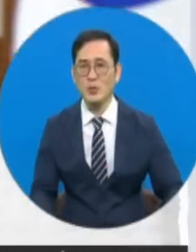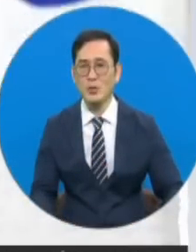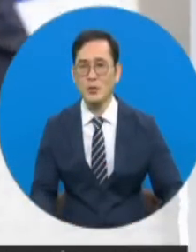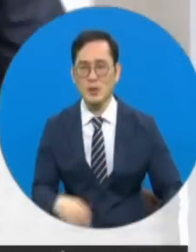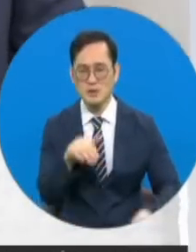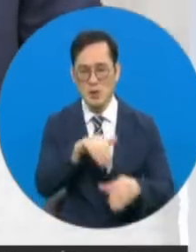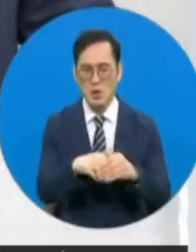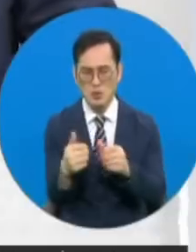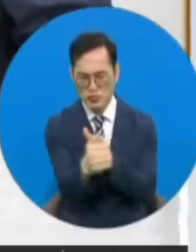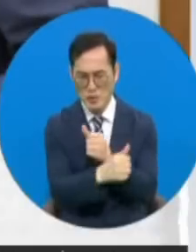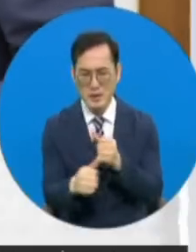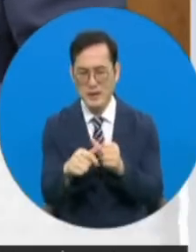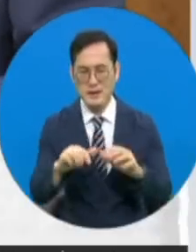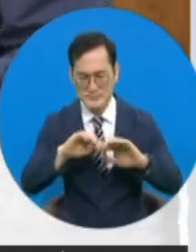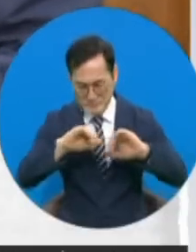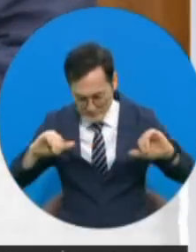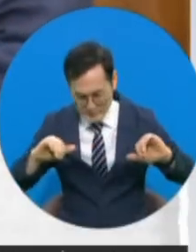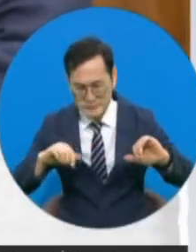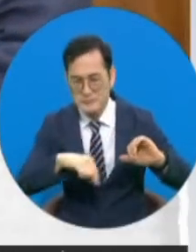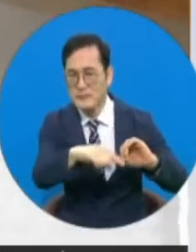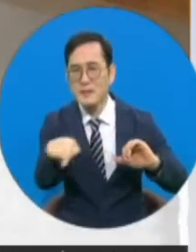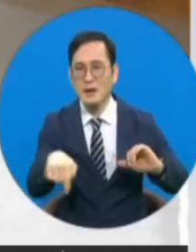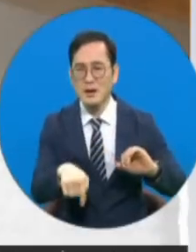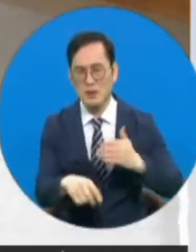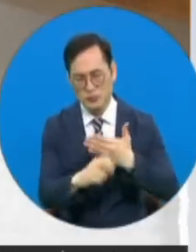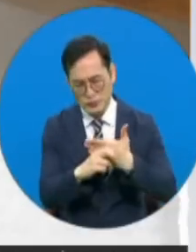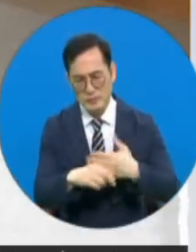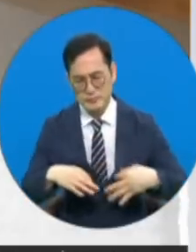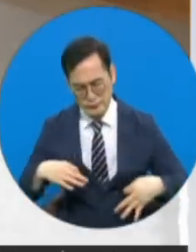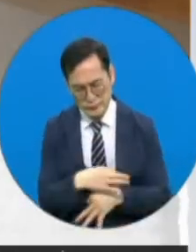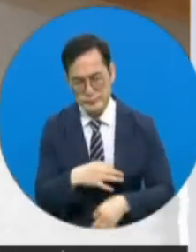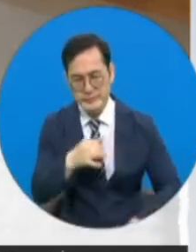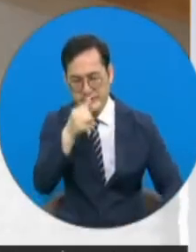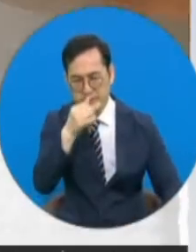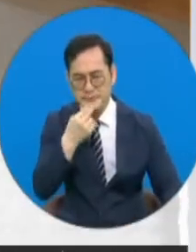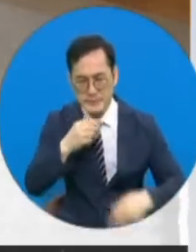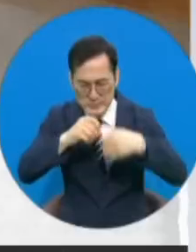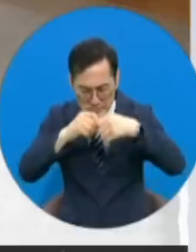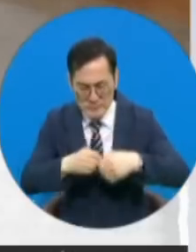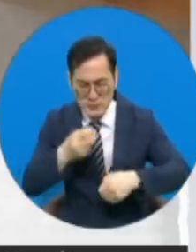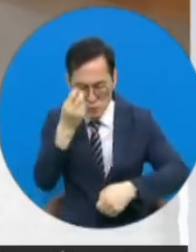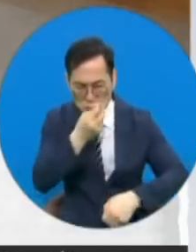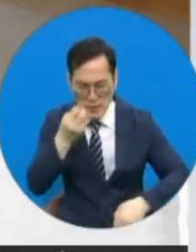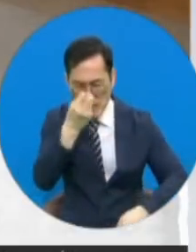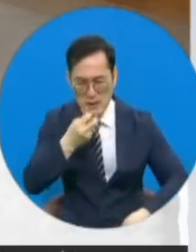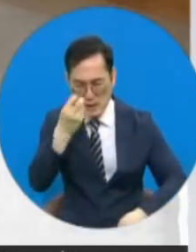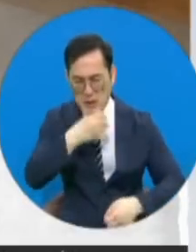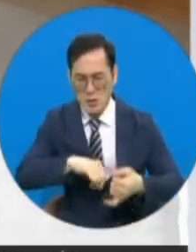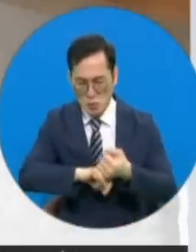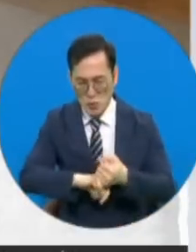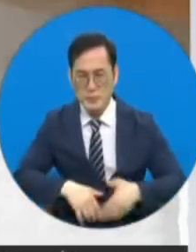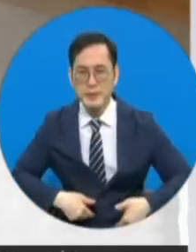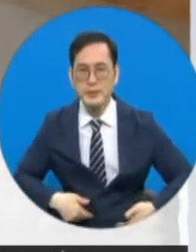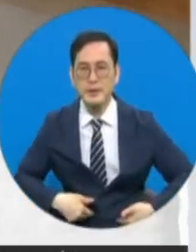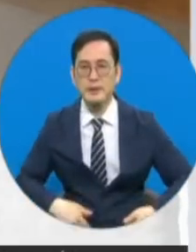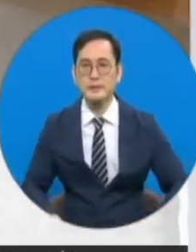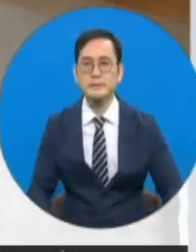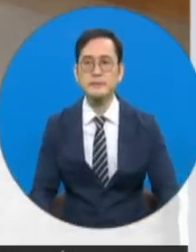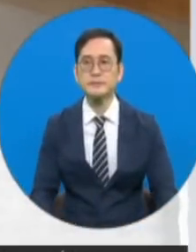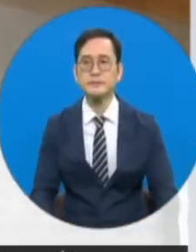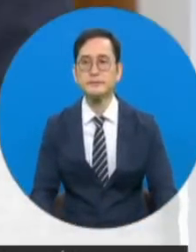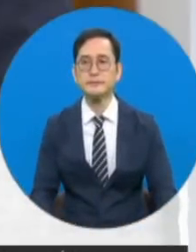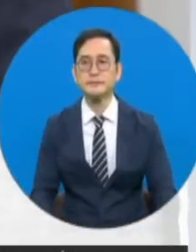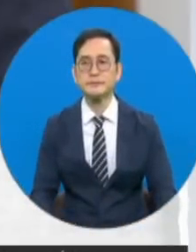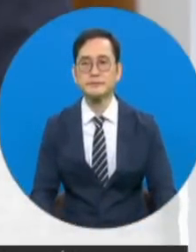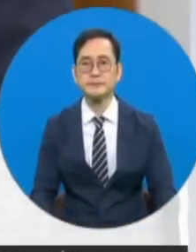않고 선관위 내부에 고여 져 있는 위법과 불법의 모든 그 카르텔을 하나둘씩 국민 앞에 낱낱이 밝혀낼